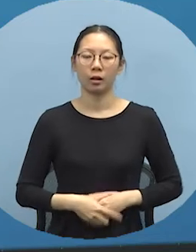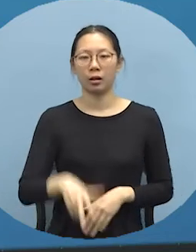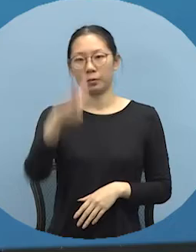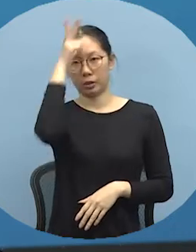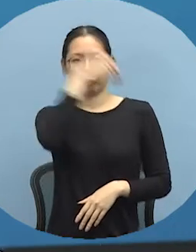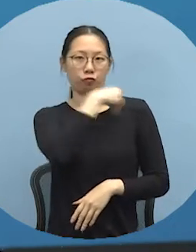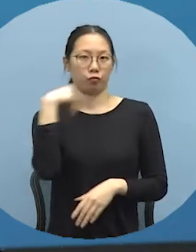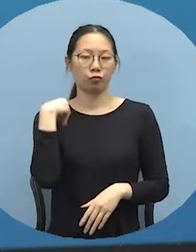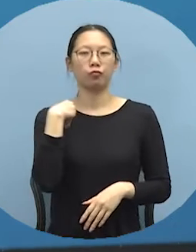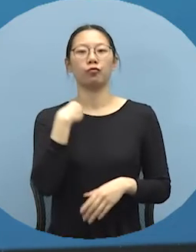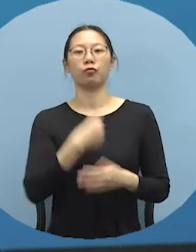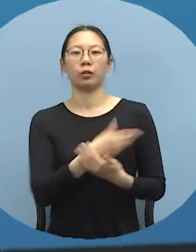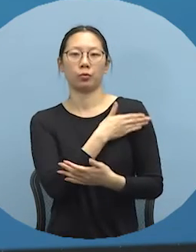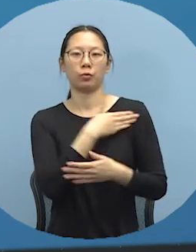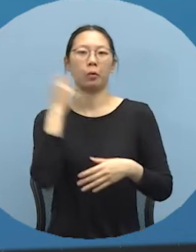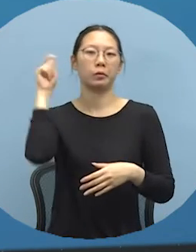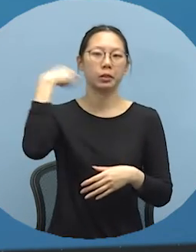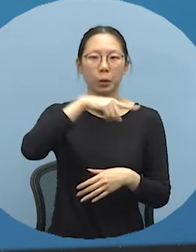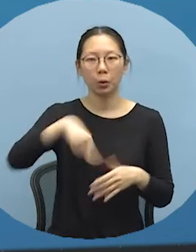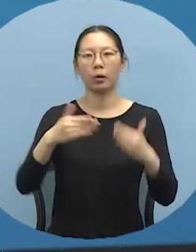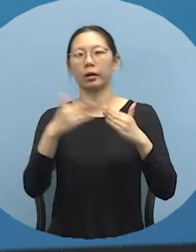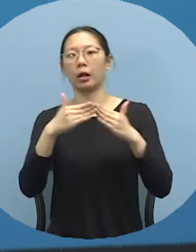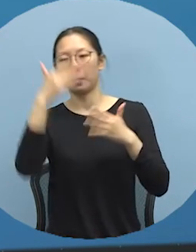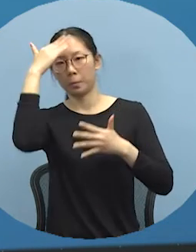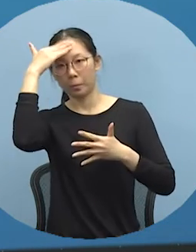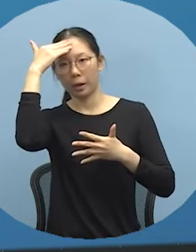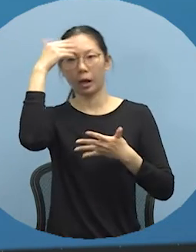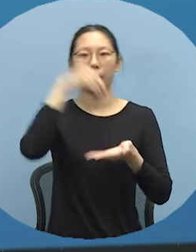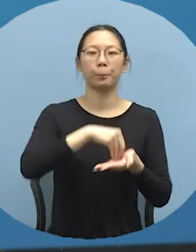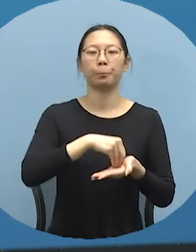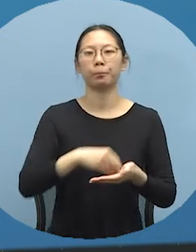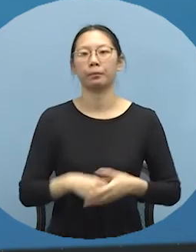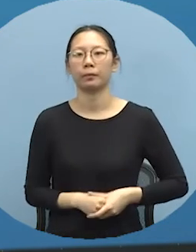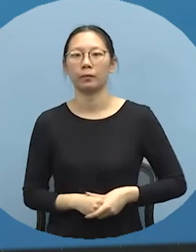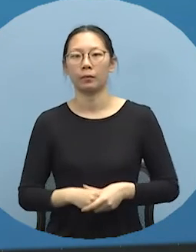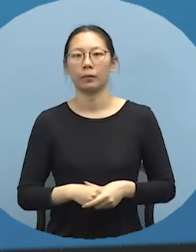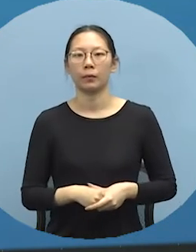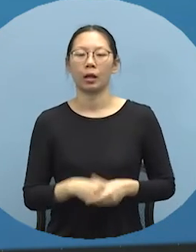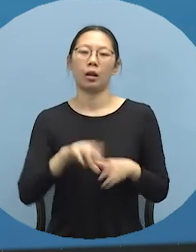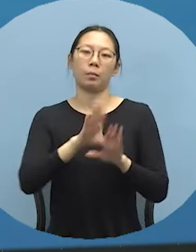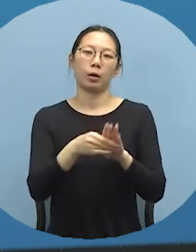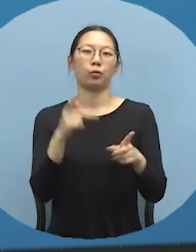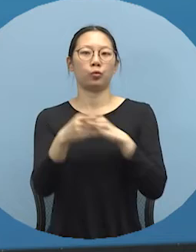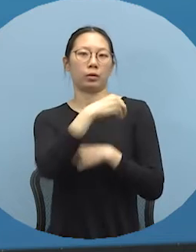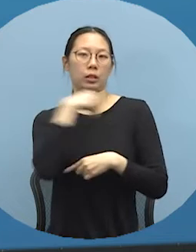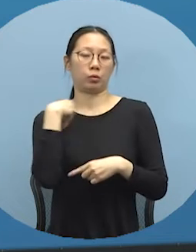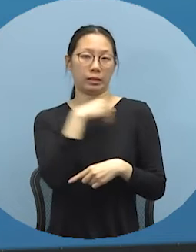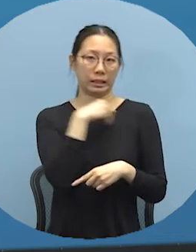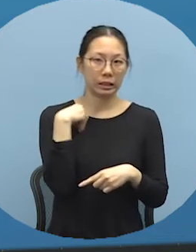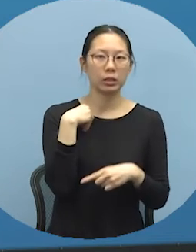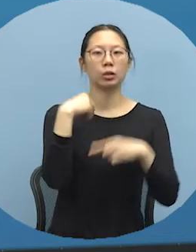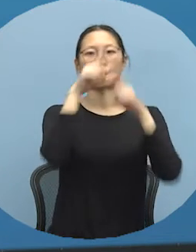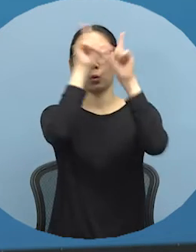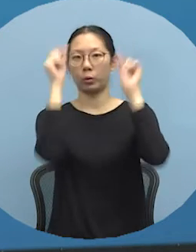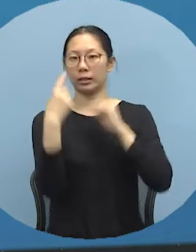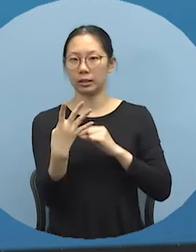下公立醫院嘅職員咧，因為社區同家居感染咧，都係初步確診或者確診嘅，包括一名屯門醫院嘅醫生